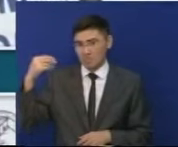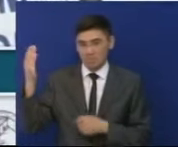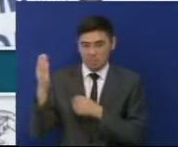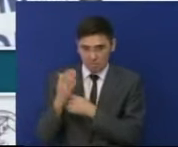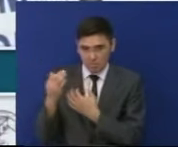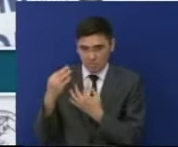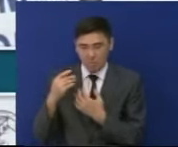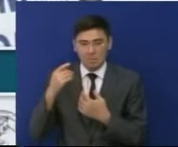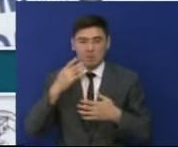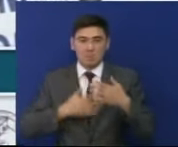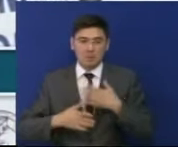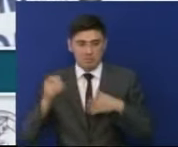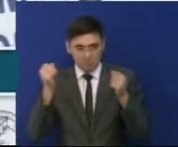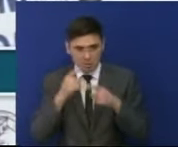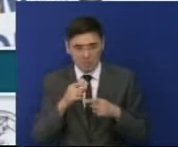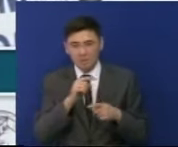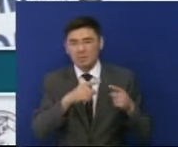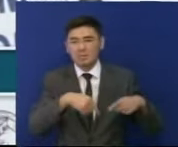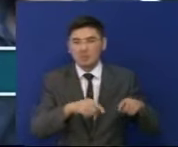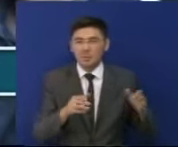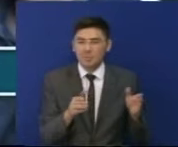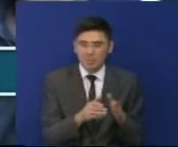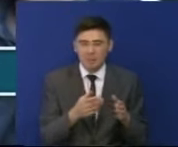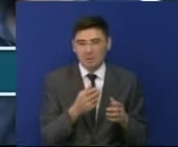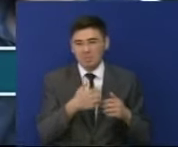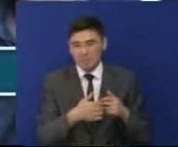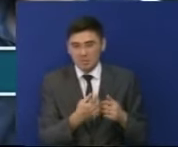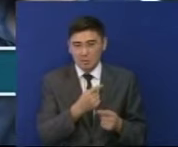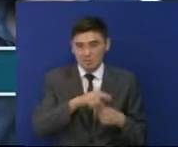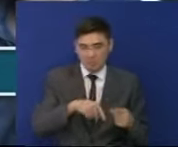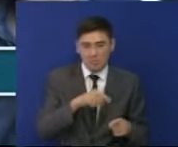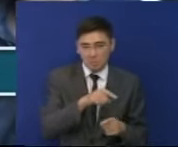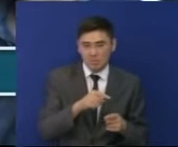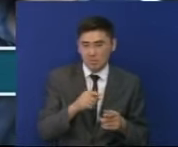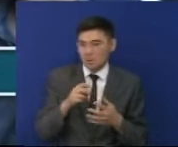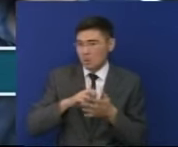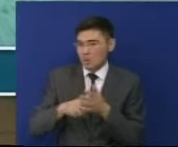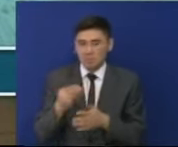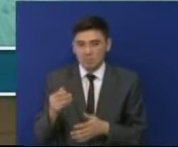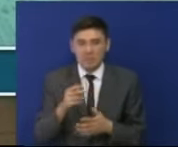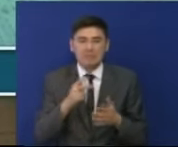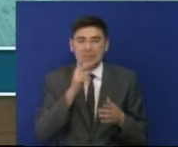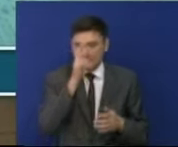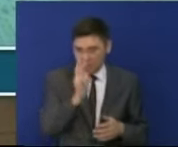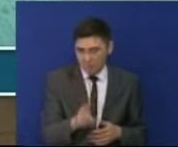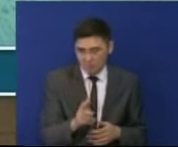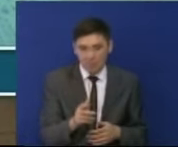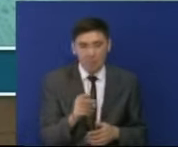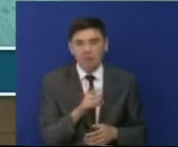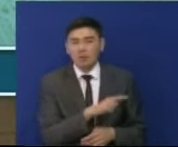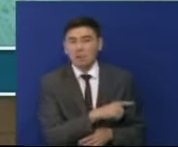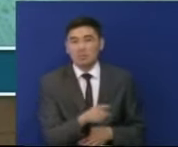на законодательном уровне освободить компании микро- и малого бизнеса от уплаты налога сроком на 3 года. Это, по словам будущих